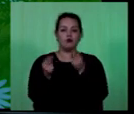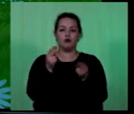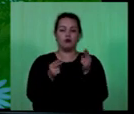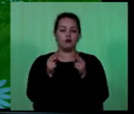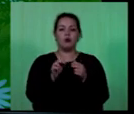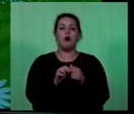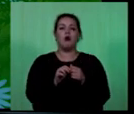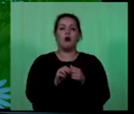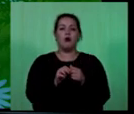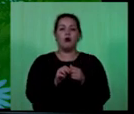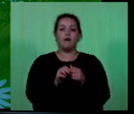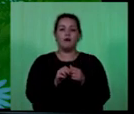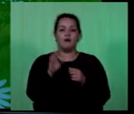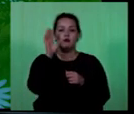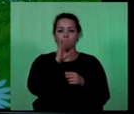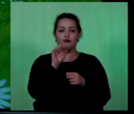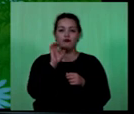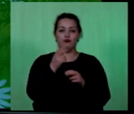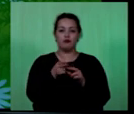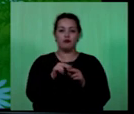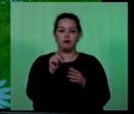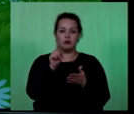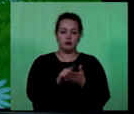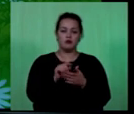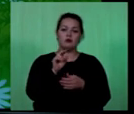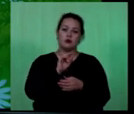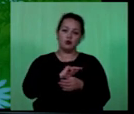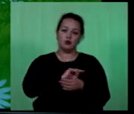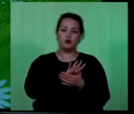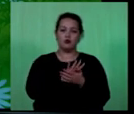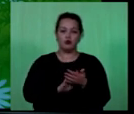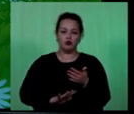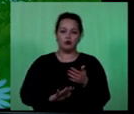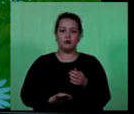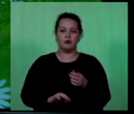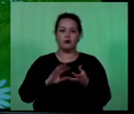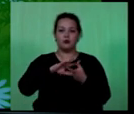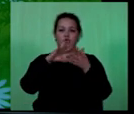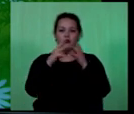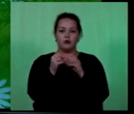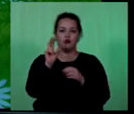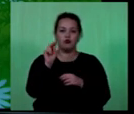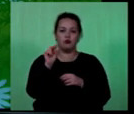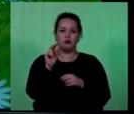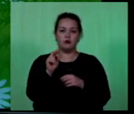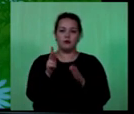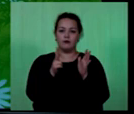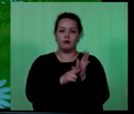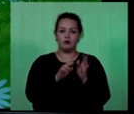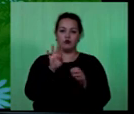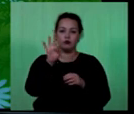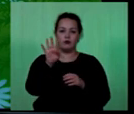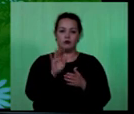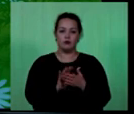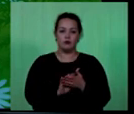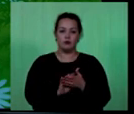значит вы справились и с этим заданием работаем дальше произведение чисел в 8 и 4